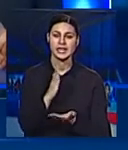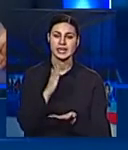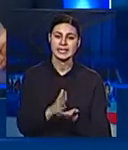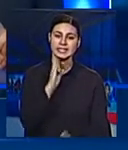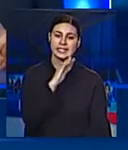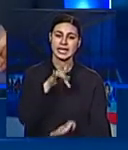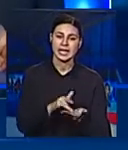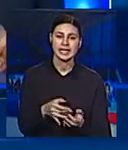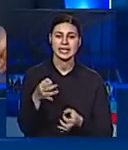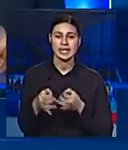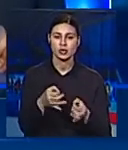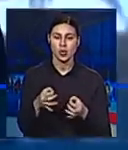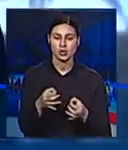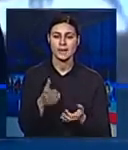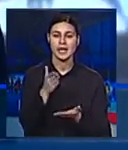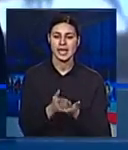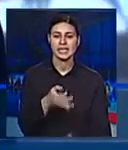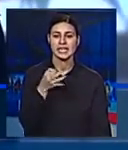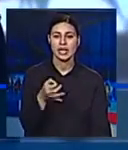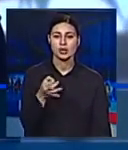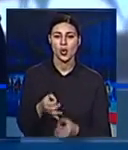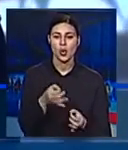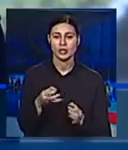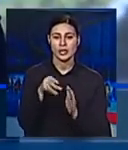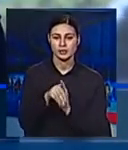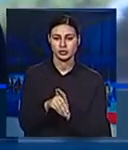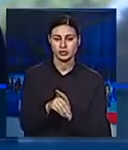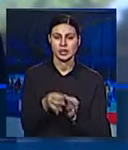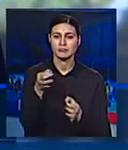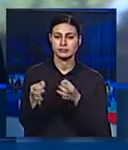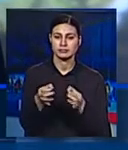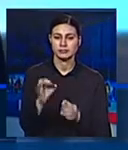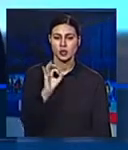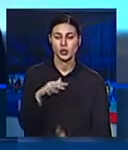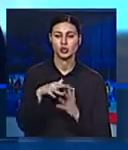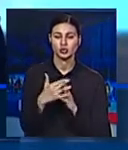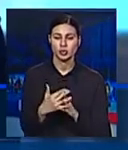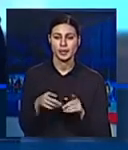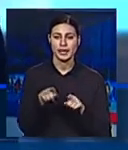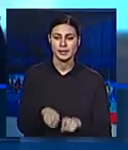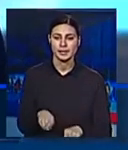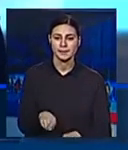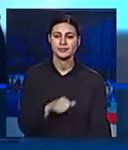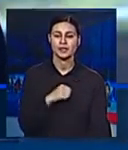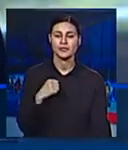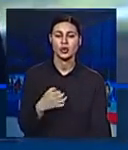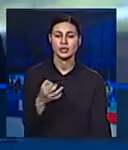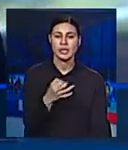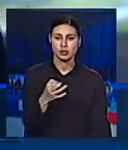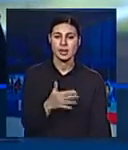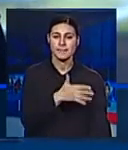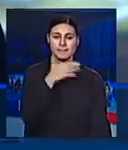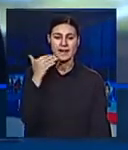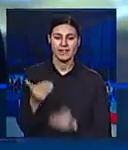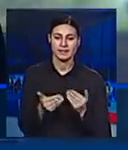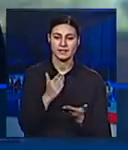დედაქალაქსა და რეგიონებს შორის, რეგიონებში ურბანულ დასახლებებსა და სოფლებს შორის, თავად რეგიონებს შორის, ანუ